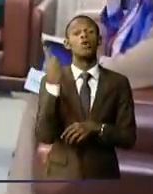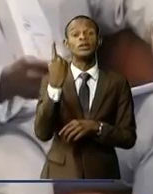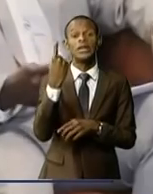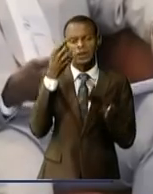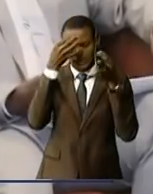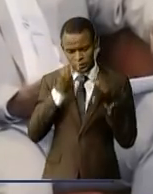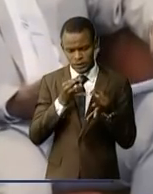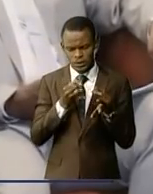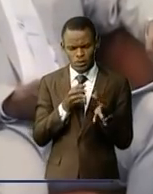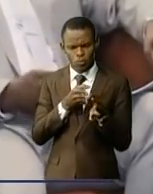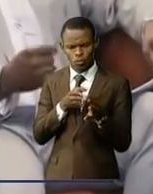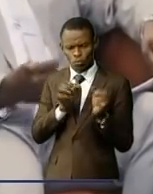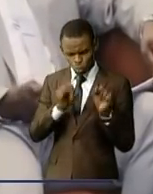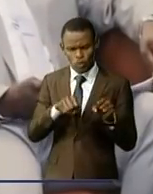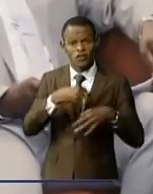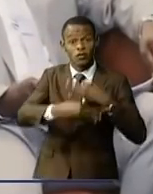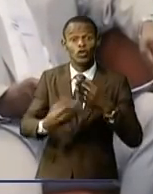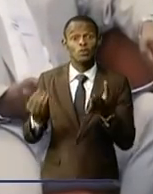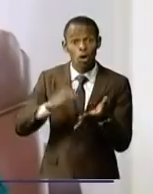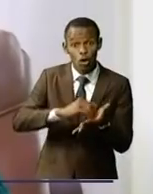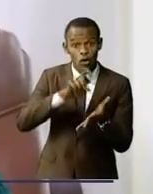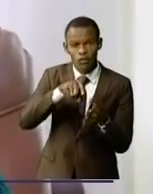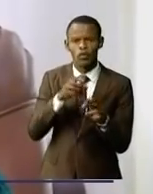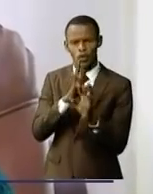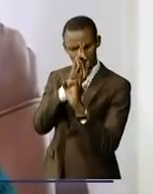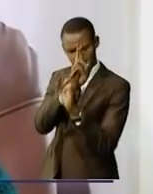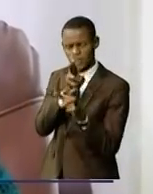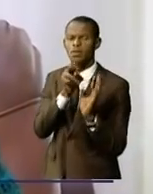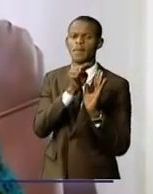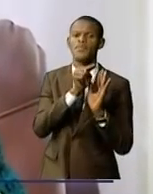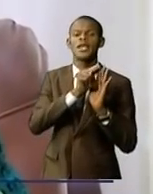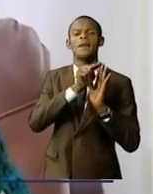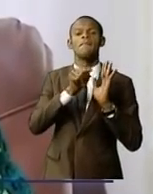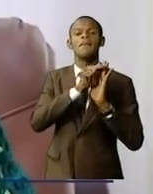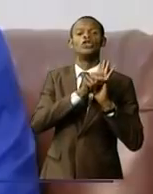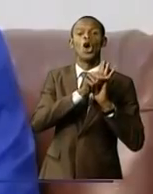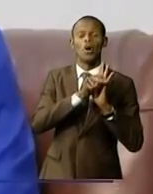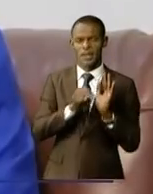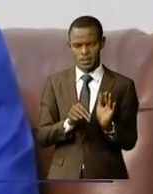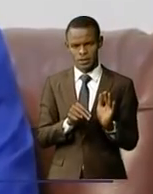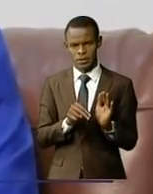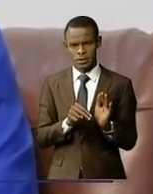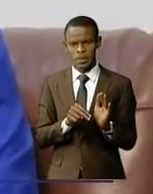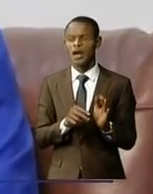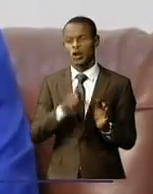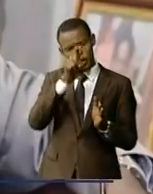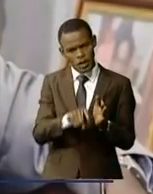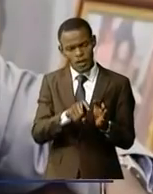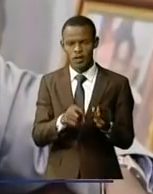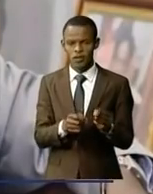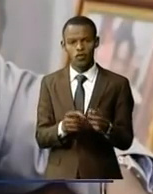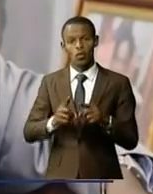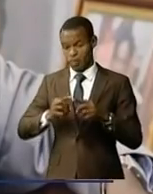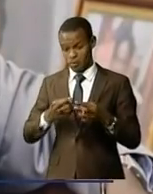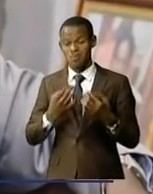plusieurs conditions, entre autres l'ouverture des guichets pour atteindre un volet commercial, la diversification des ressources et des produits. Et